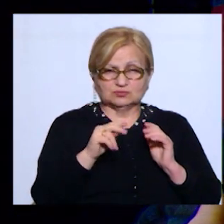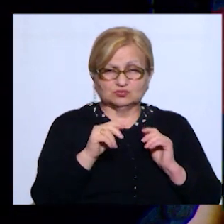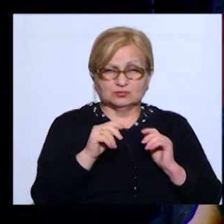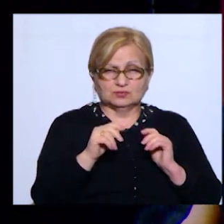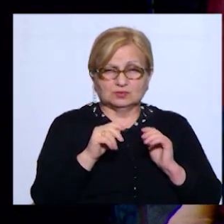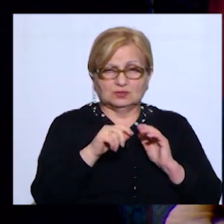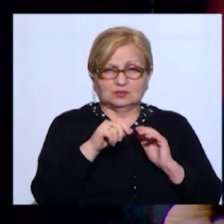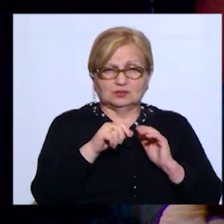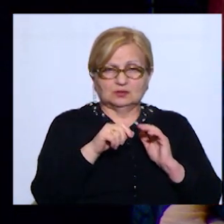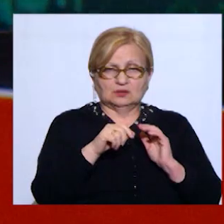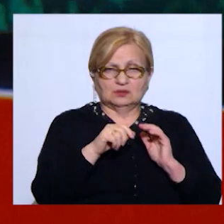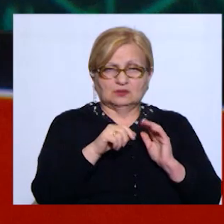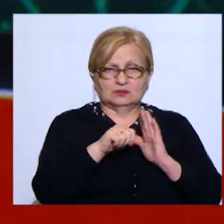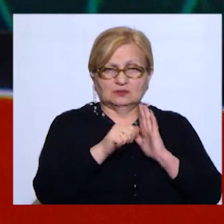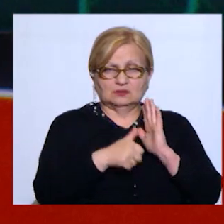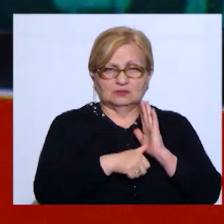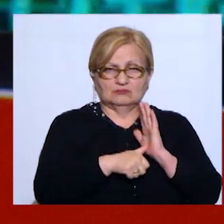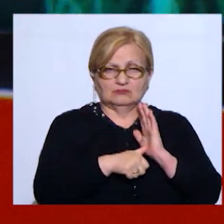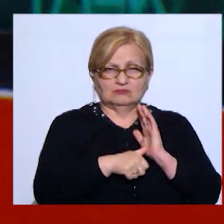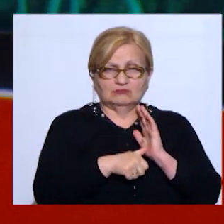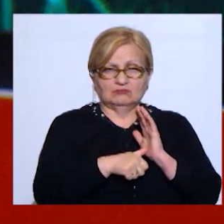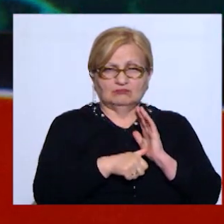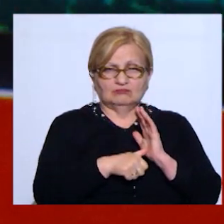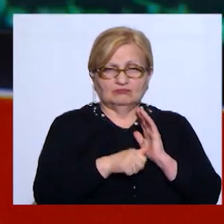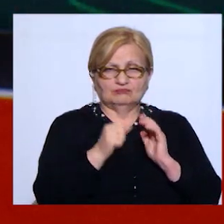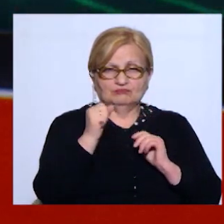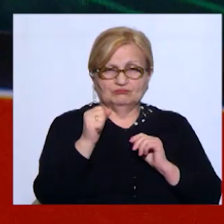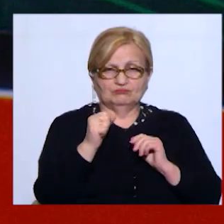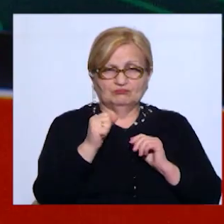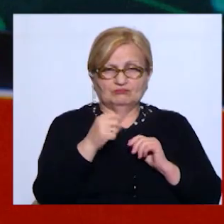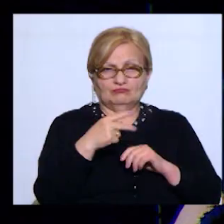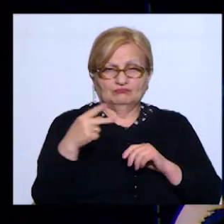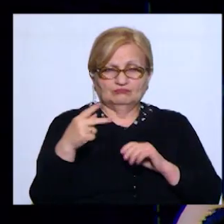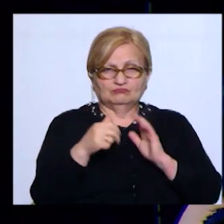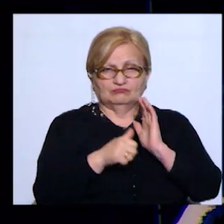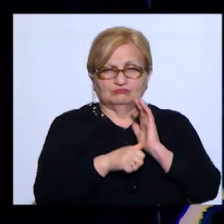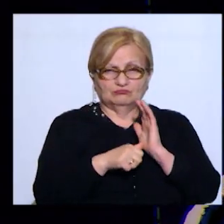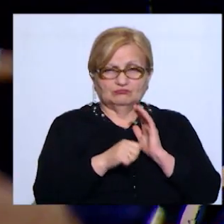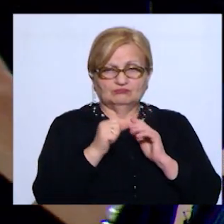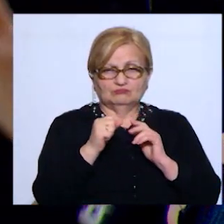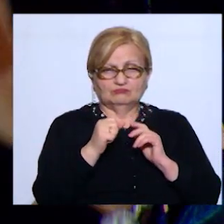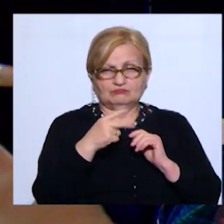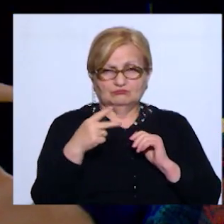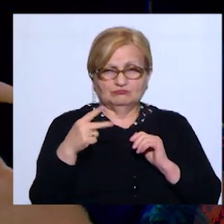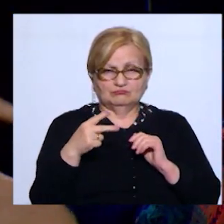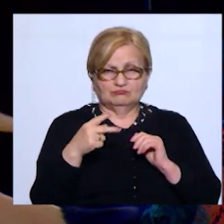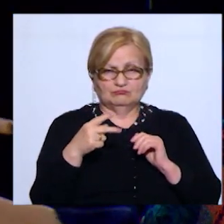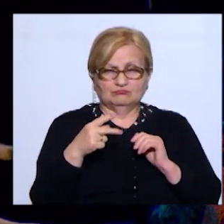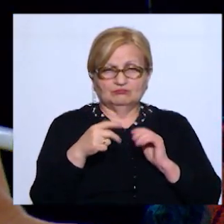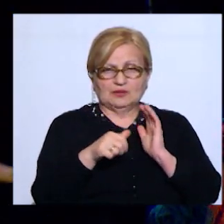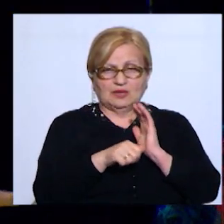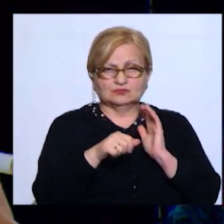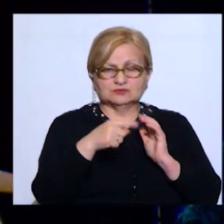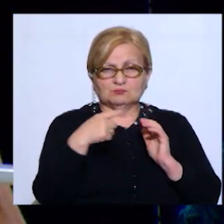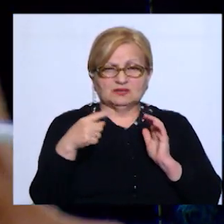იგი 16. 16. ა უდრის 6. ა უდრის